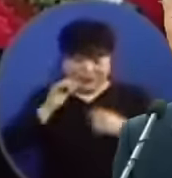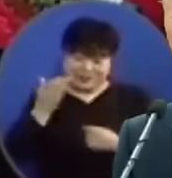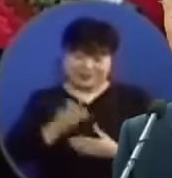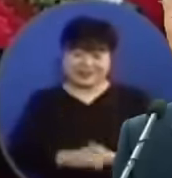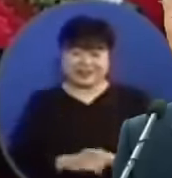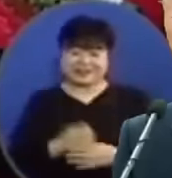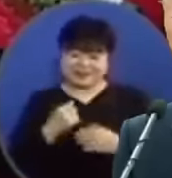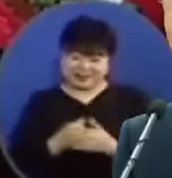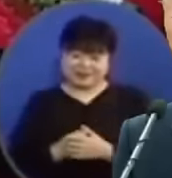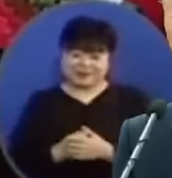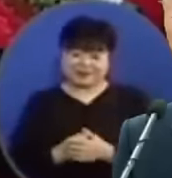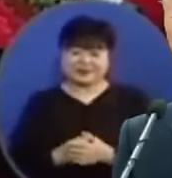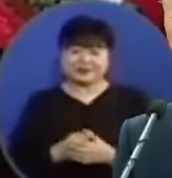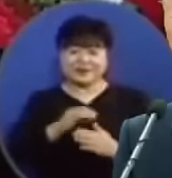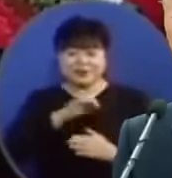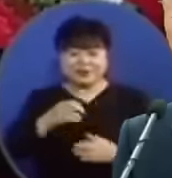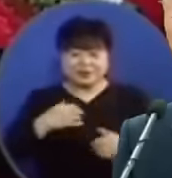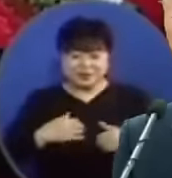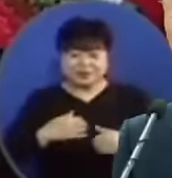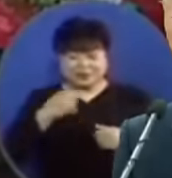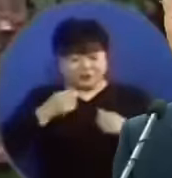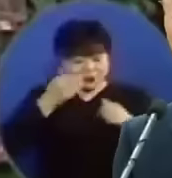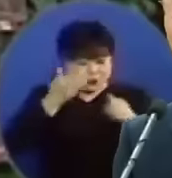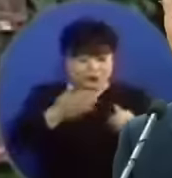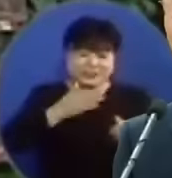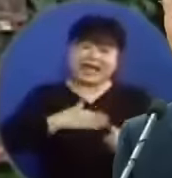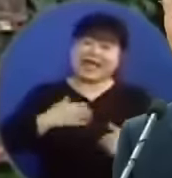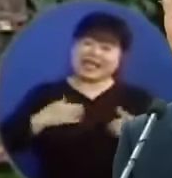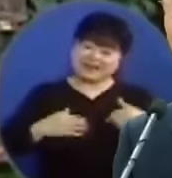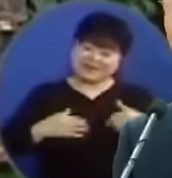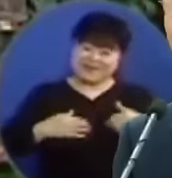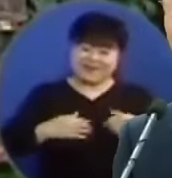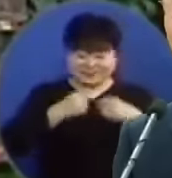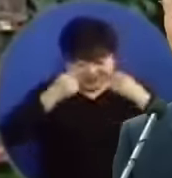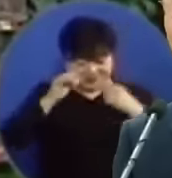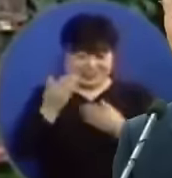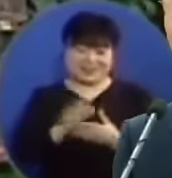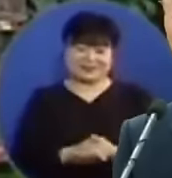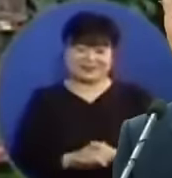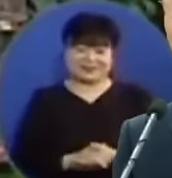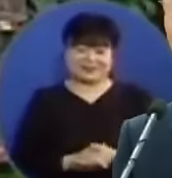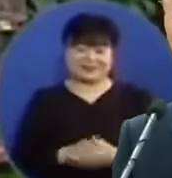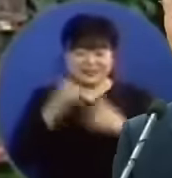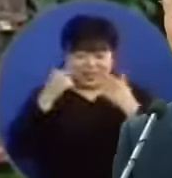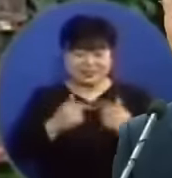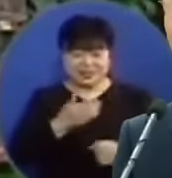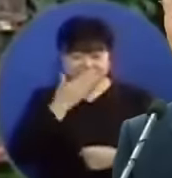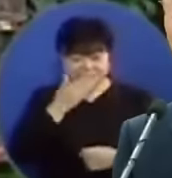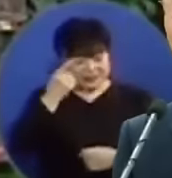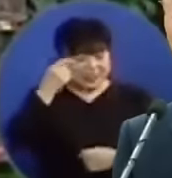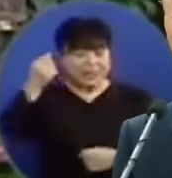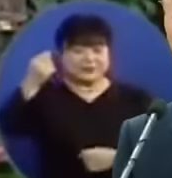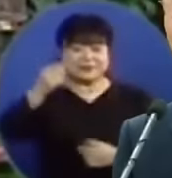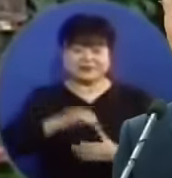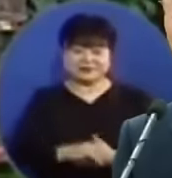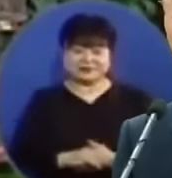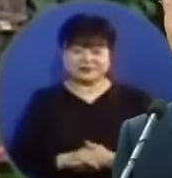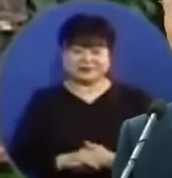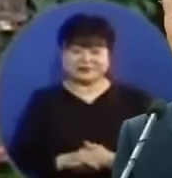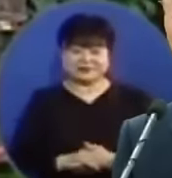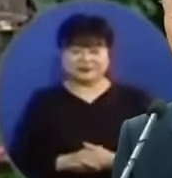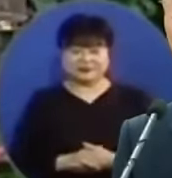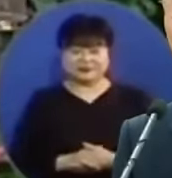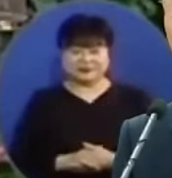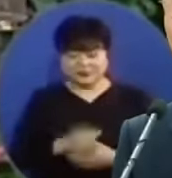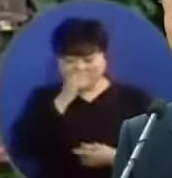것입니다. 그러므로 이웃을 기쁘고 즐겁게 해주면 내가 기쁘고 즐거워지는 것입니다. 언제나 긍정적인 생각을 하고